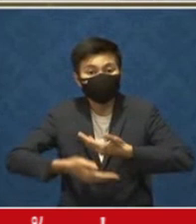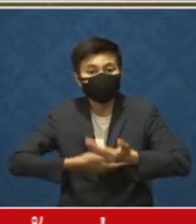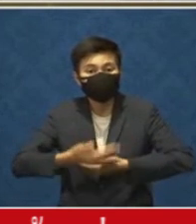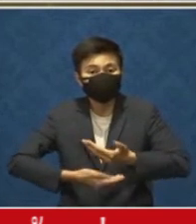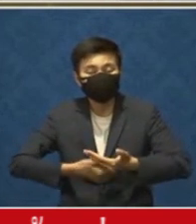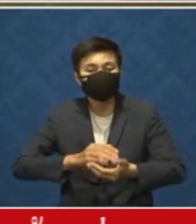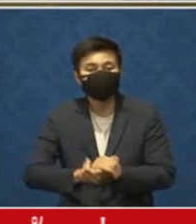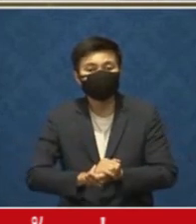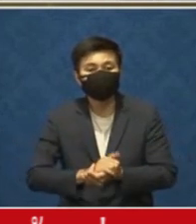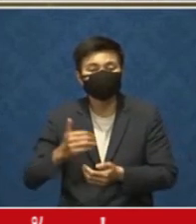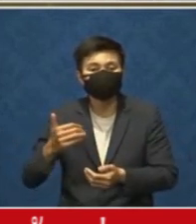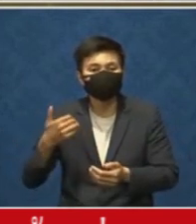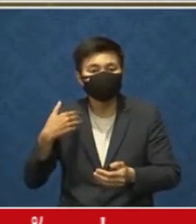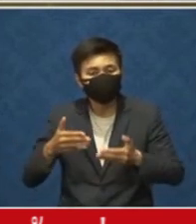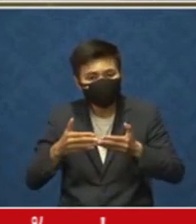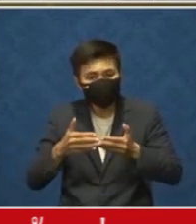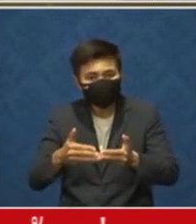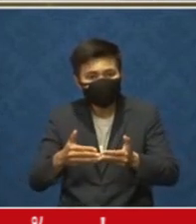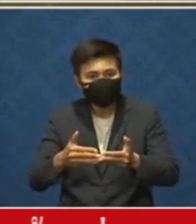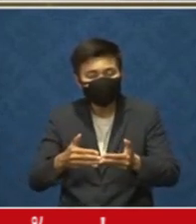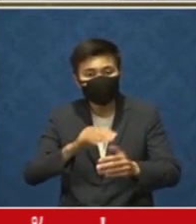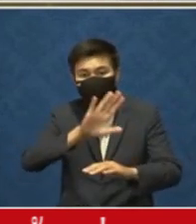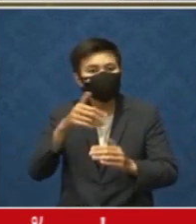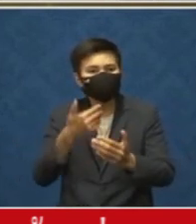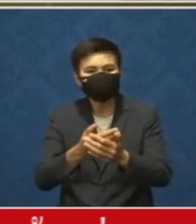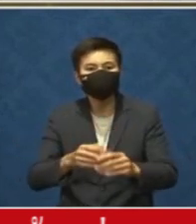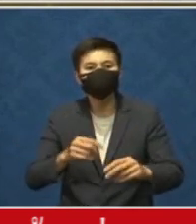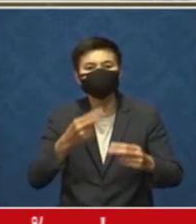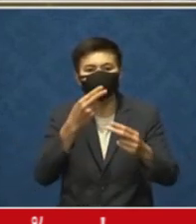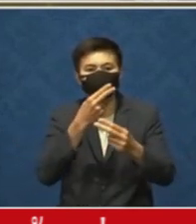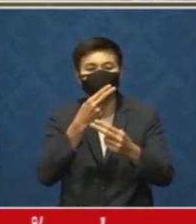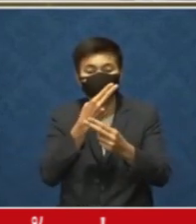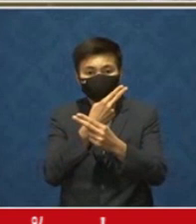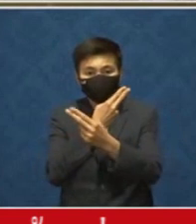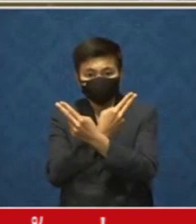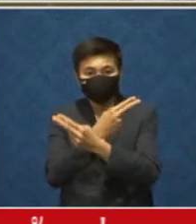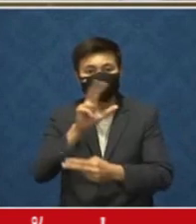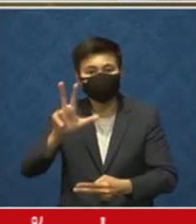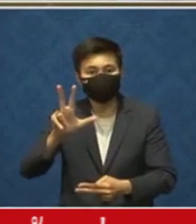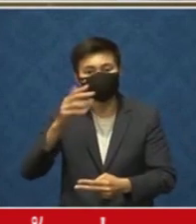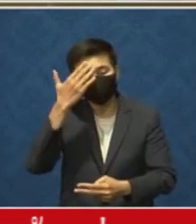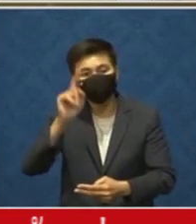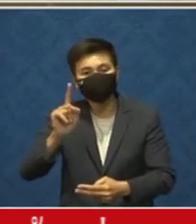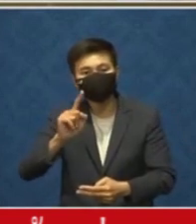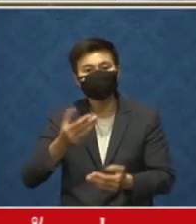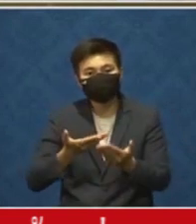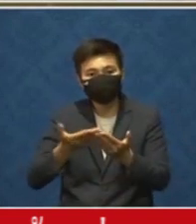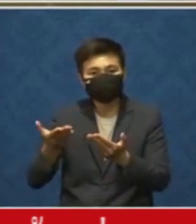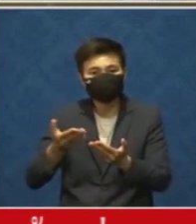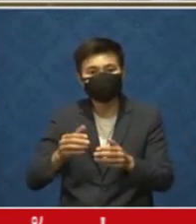ส่วนประกอบต่างๆเนี่ยจะคูณ3หมดครับเพราะว่าเป็นการจัดซื้อ3ลำนะครับดู